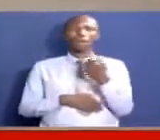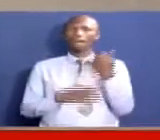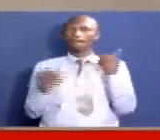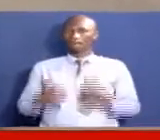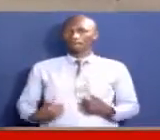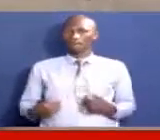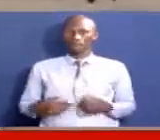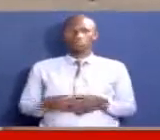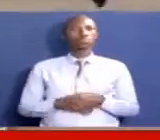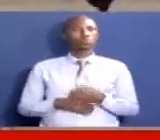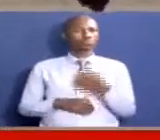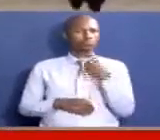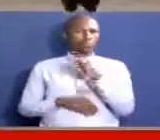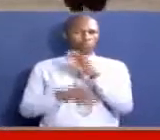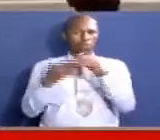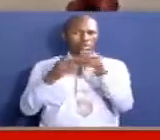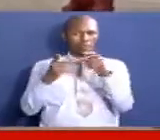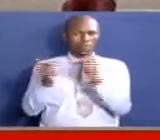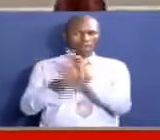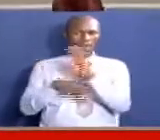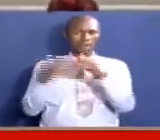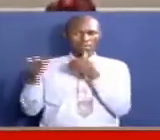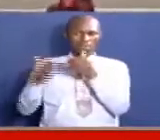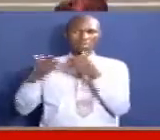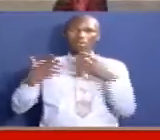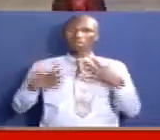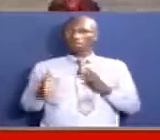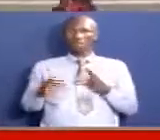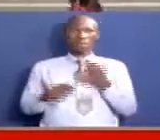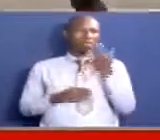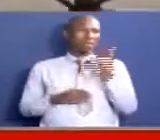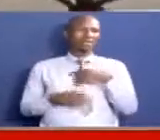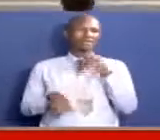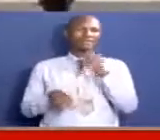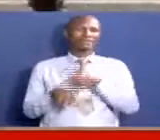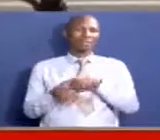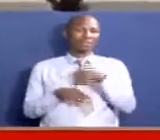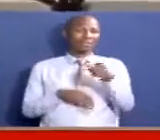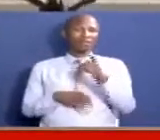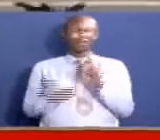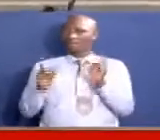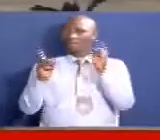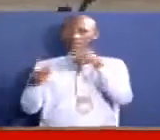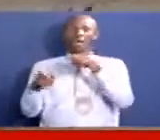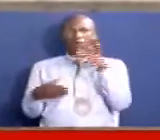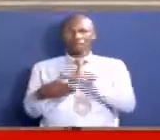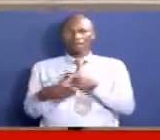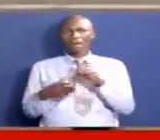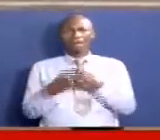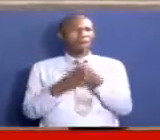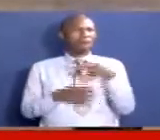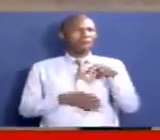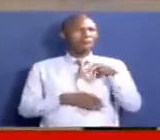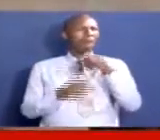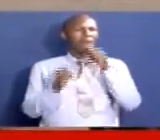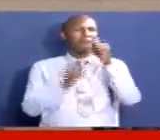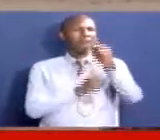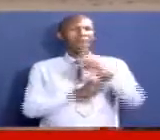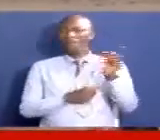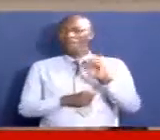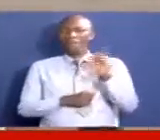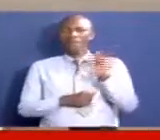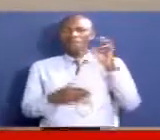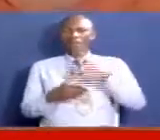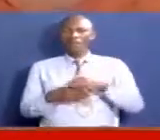Munyithya ni wendekithia ituo sia Kukunia kura ithengerwa vakuvi na enenthi Nikana ivinda imethiwa maithi Usakuani maikethiwa maithi miendo miasa